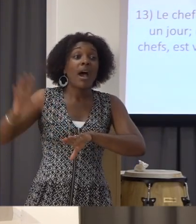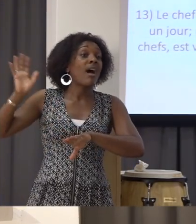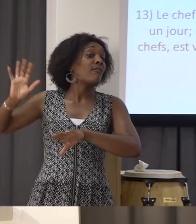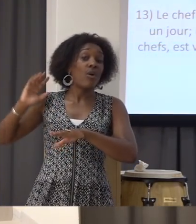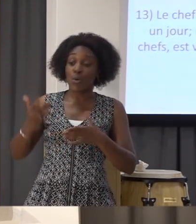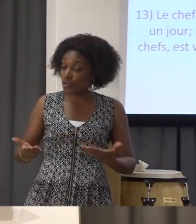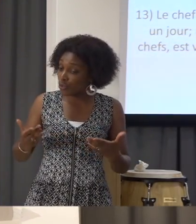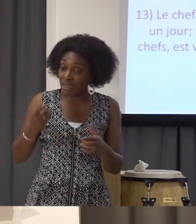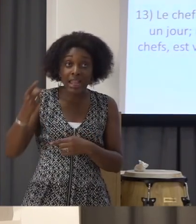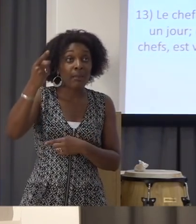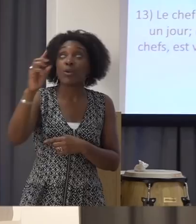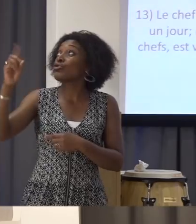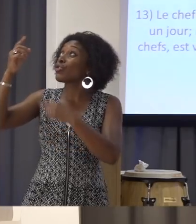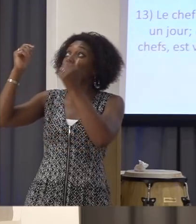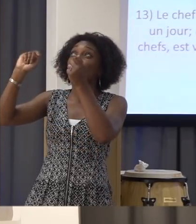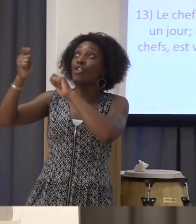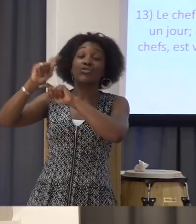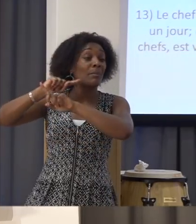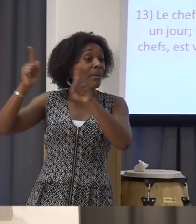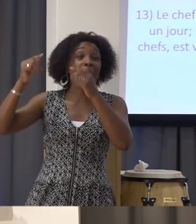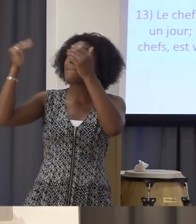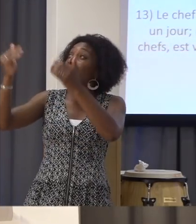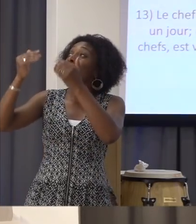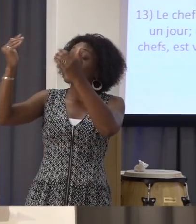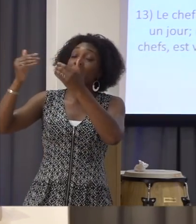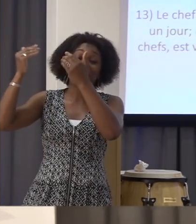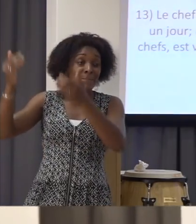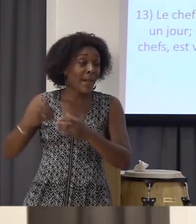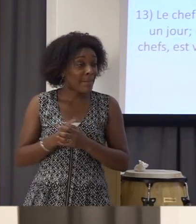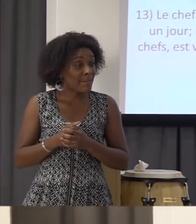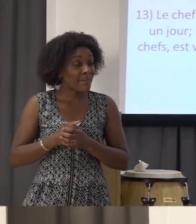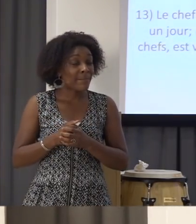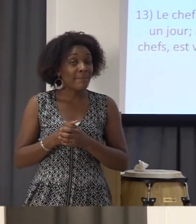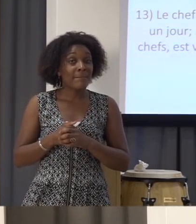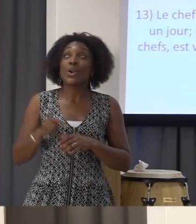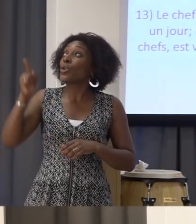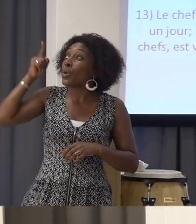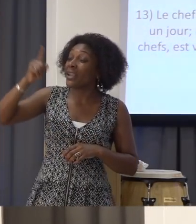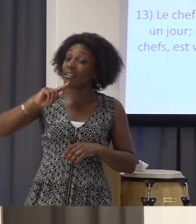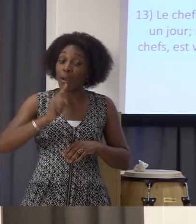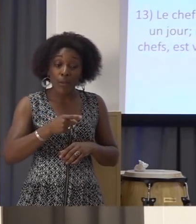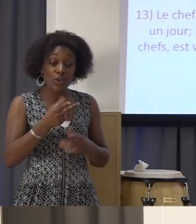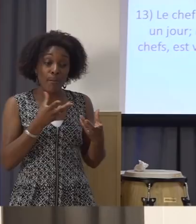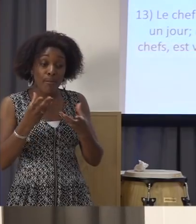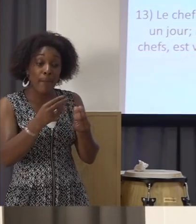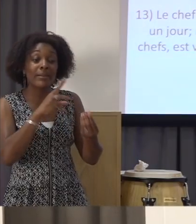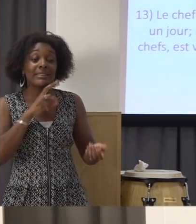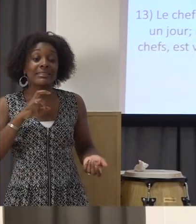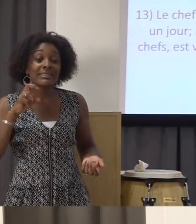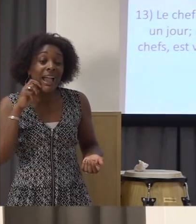aujourd'hui. Le même qui a demandé à son peuple, Israël, de combattre le bon